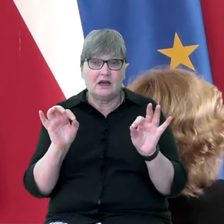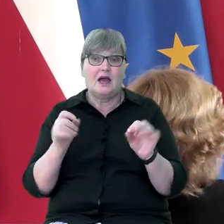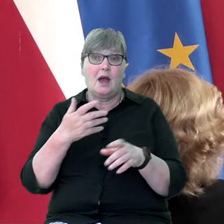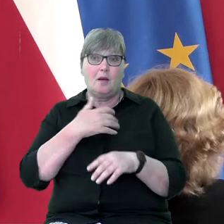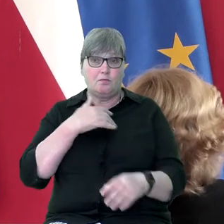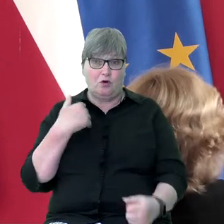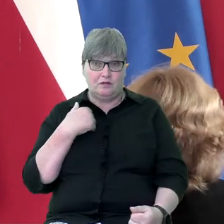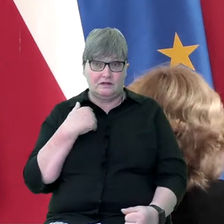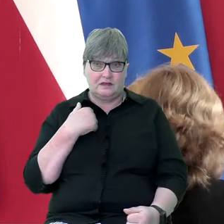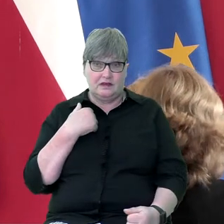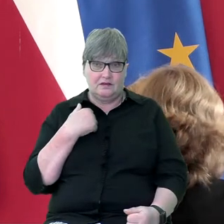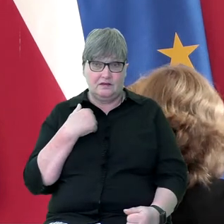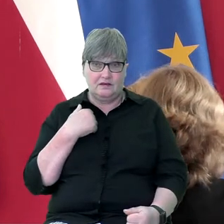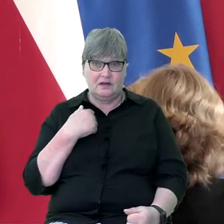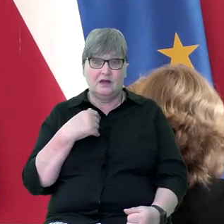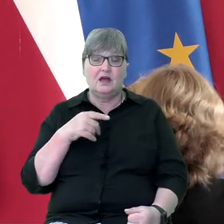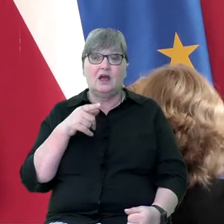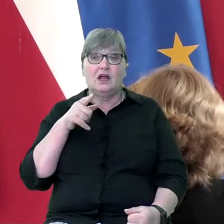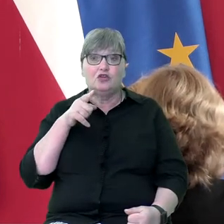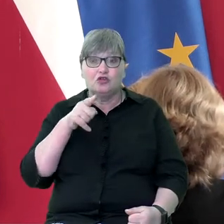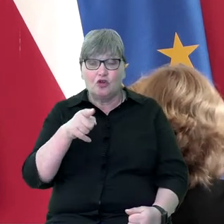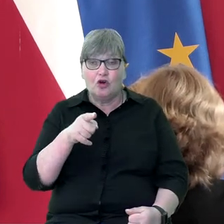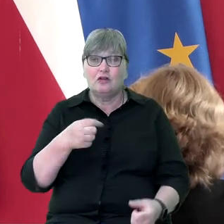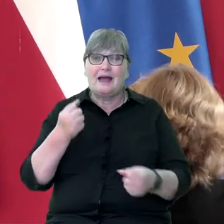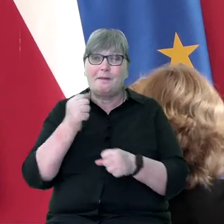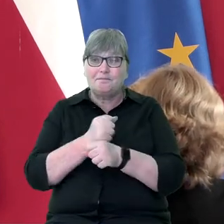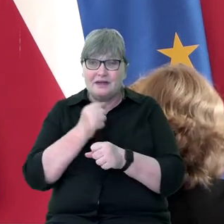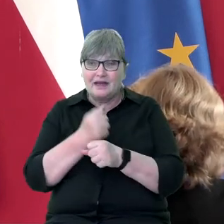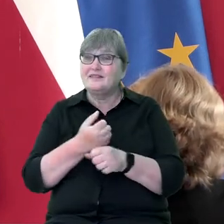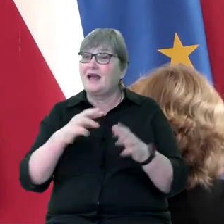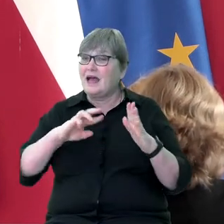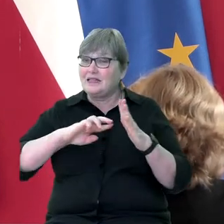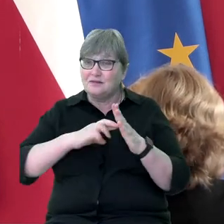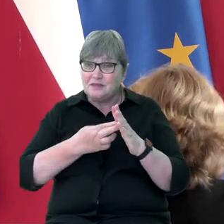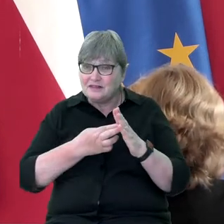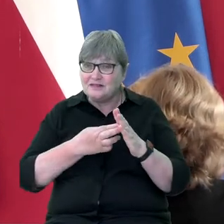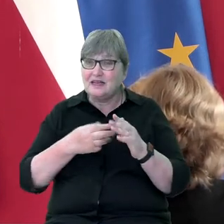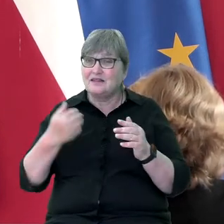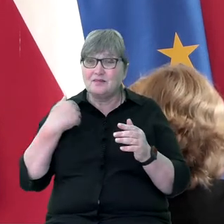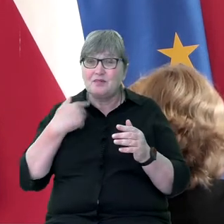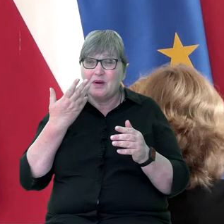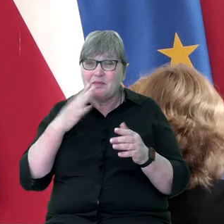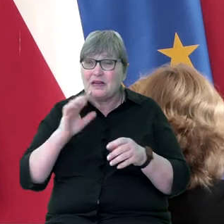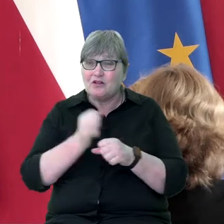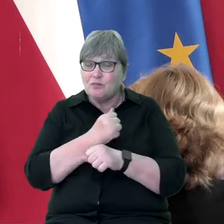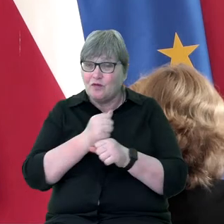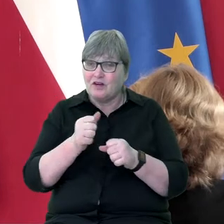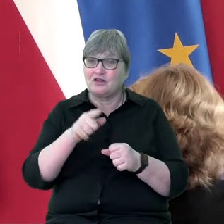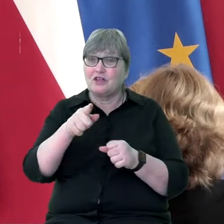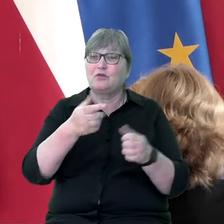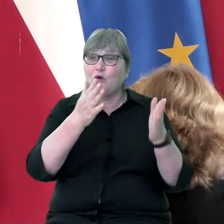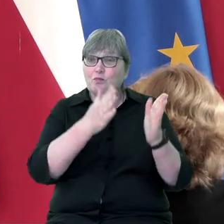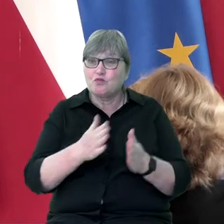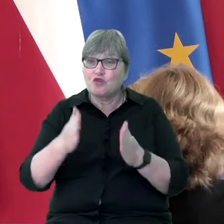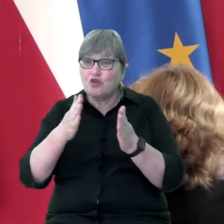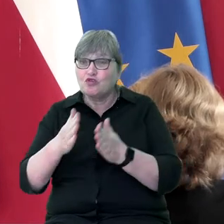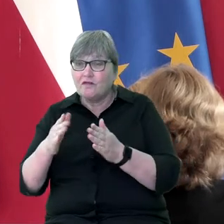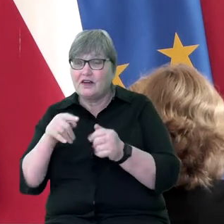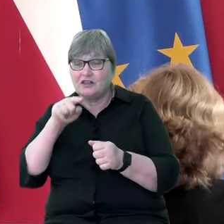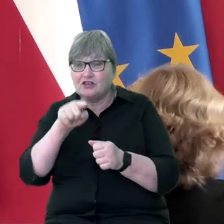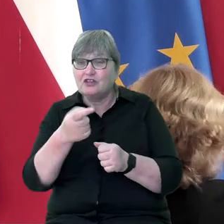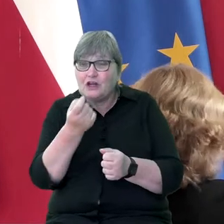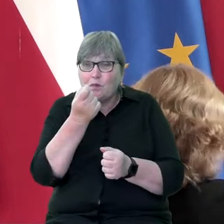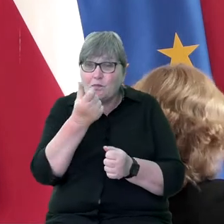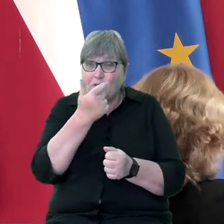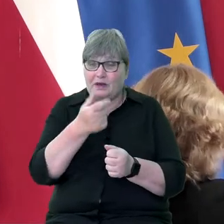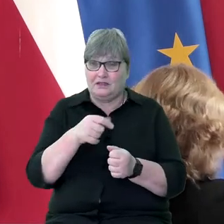Rzeczypospolitej. Więc ten wysiłek administracji był ściśle związany z tym przygotowaniem do tego momentu, do tej chwili. On się